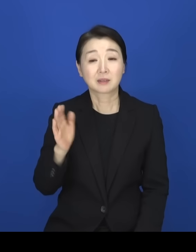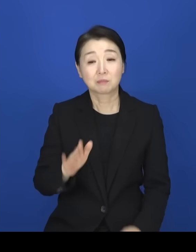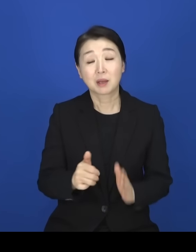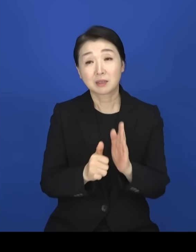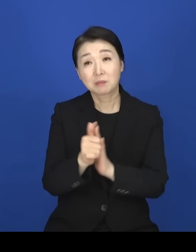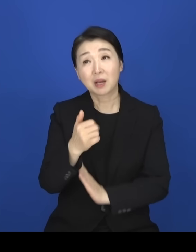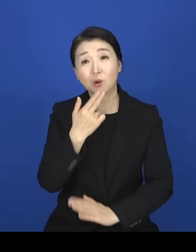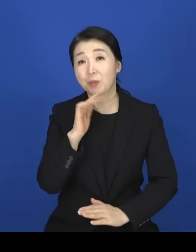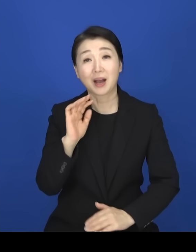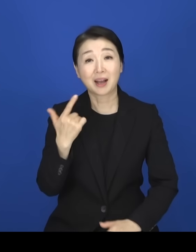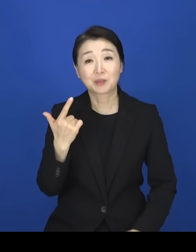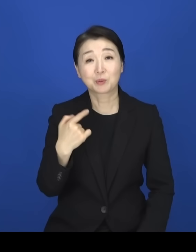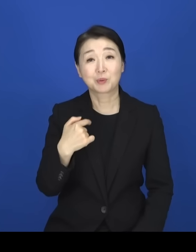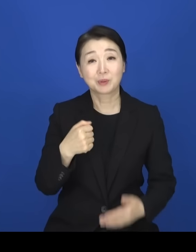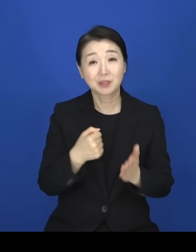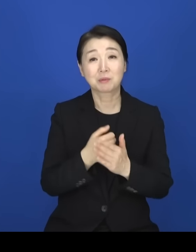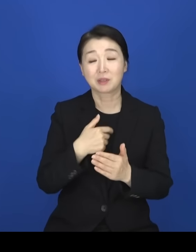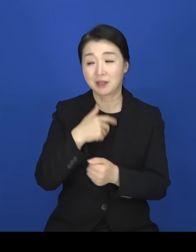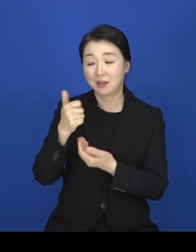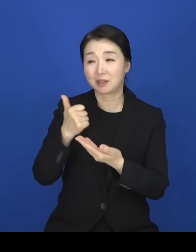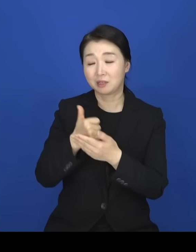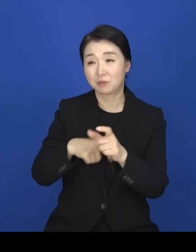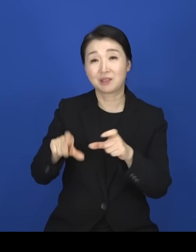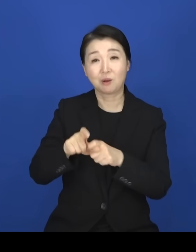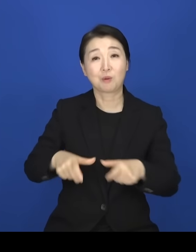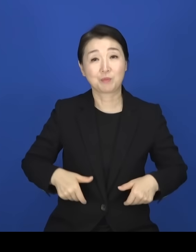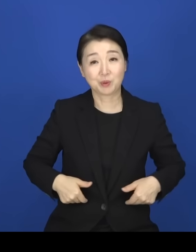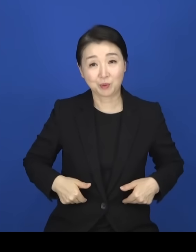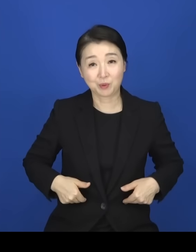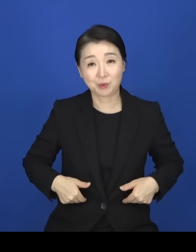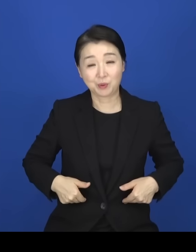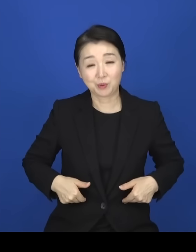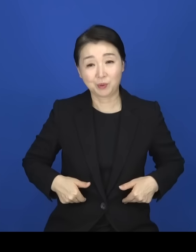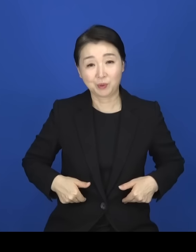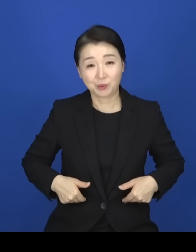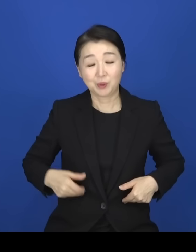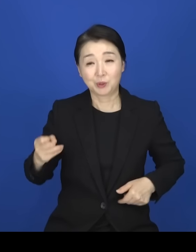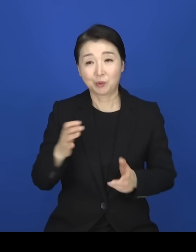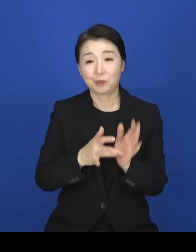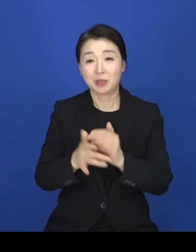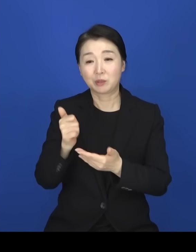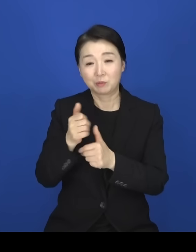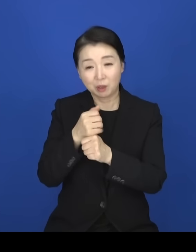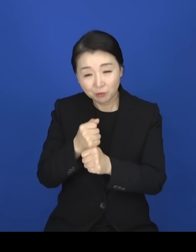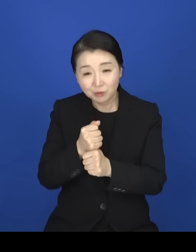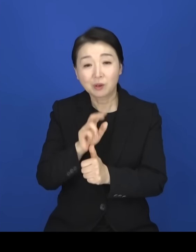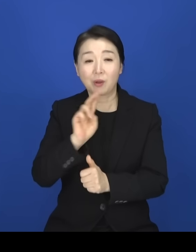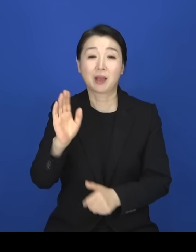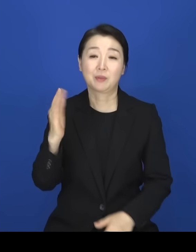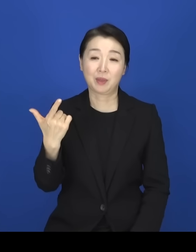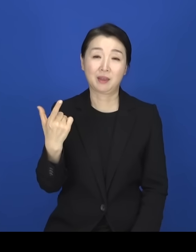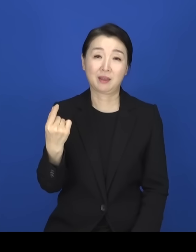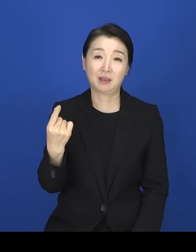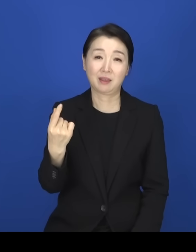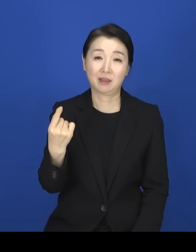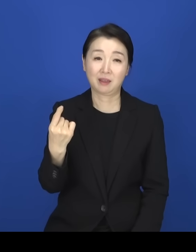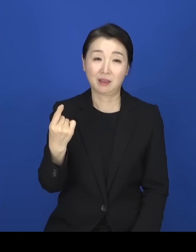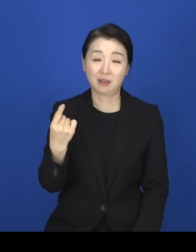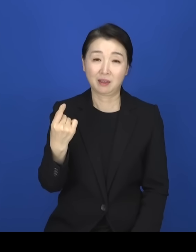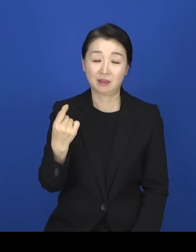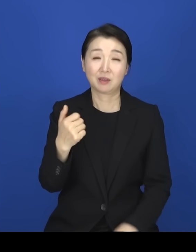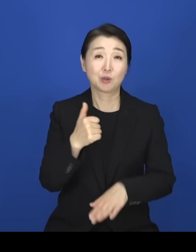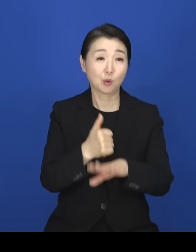희망이 없는 게 아니라 제가 그래서 하나님이 더 필요하고 예수님한테 붙들려야 되는구나. 이